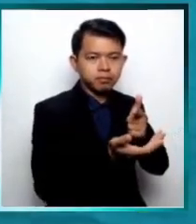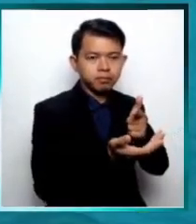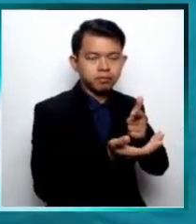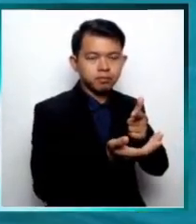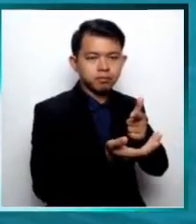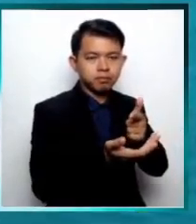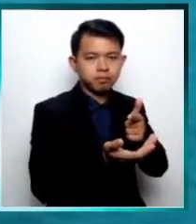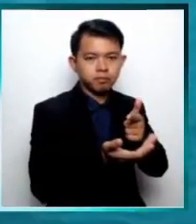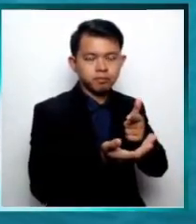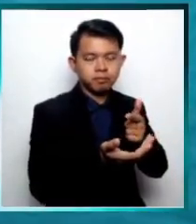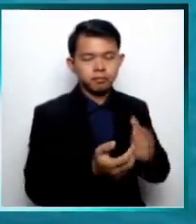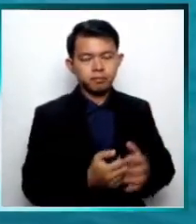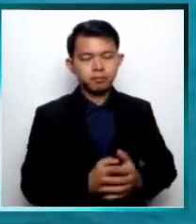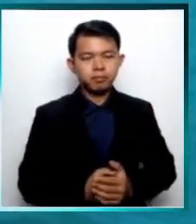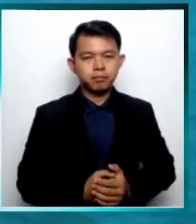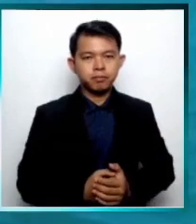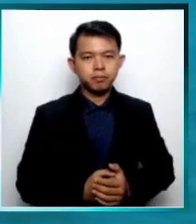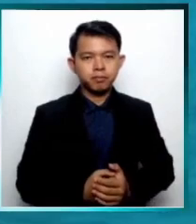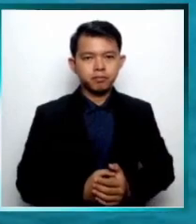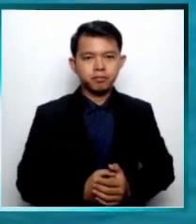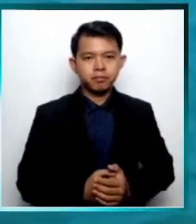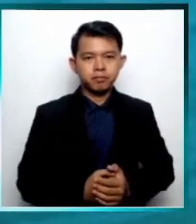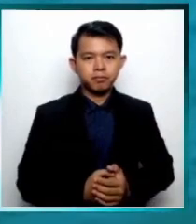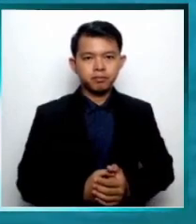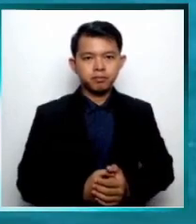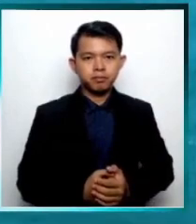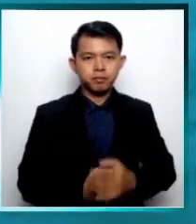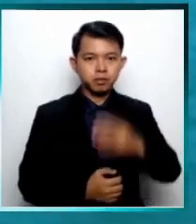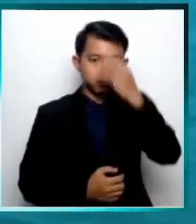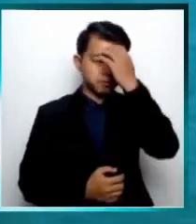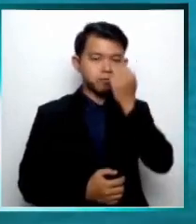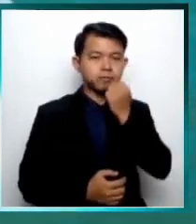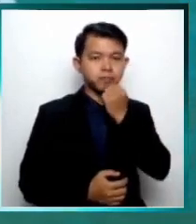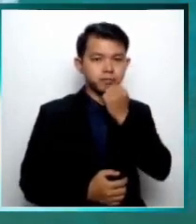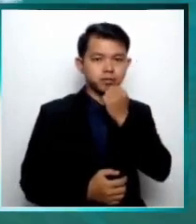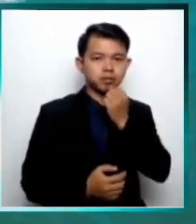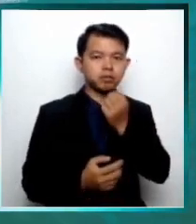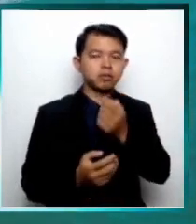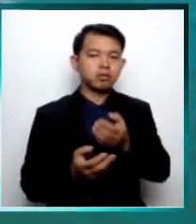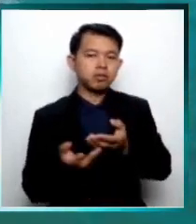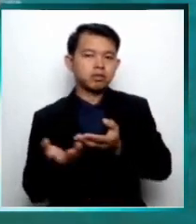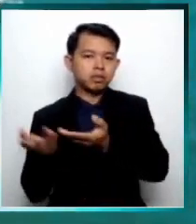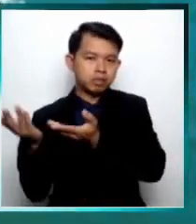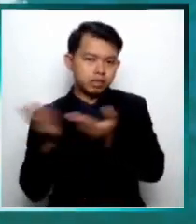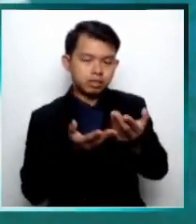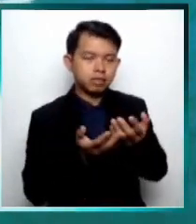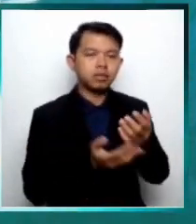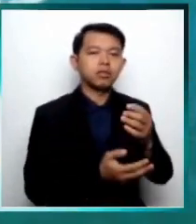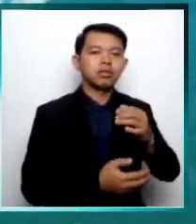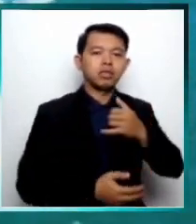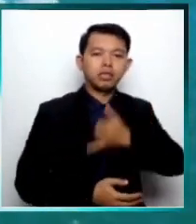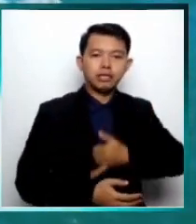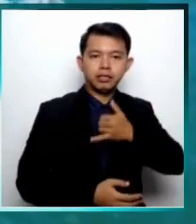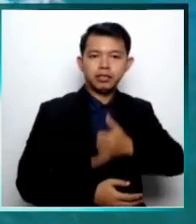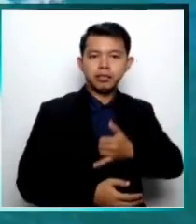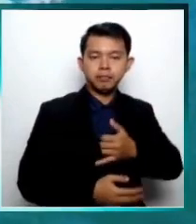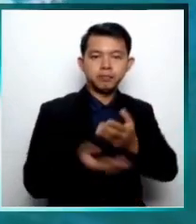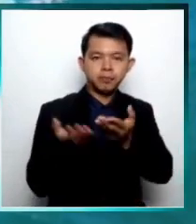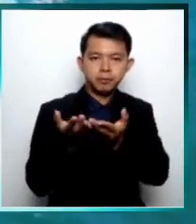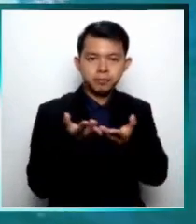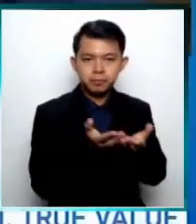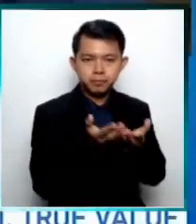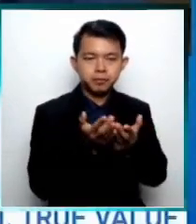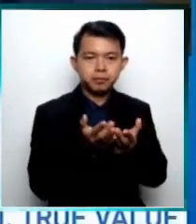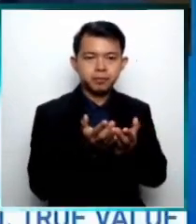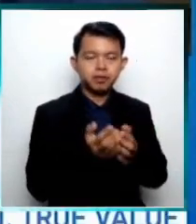Tinakay ng mga rebelde ang barko papuntang Yemen. Kinumpirma ng Department of Foreign Affairs na sa 25 crew ng barko, 17 ay mga